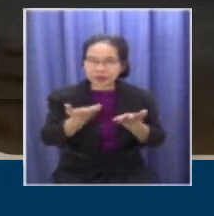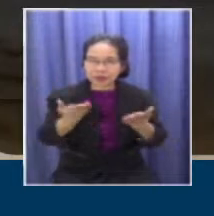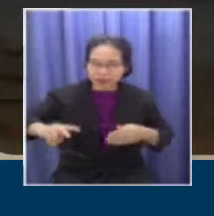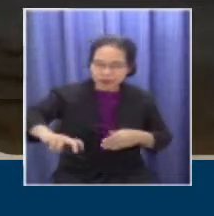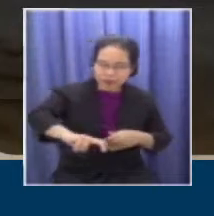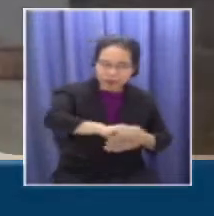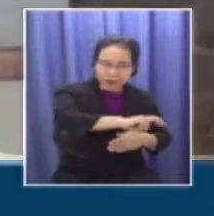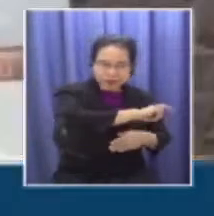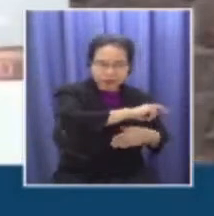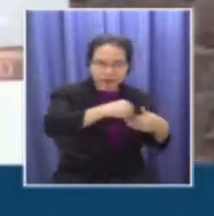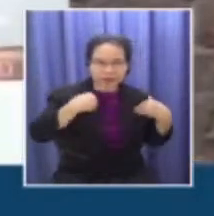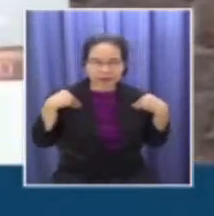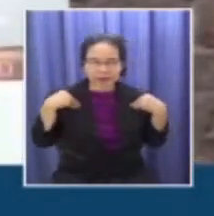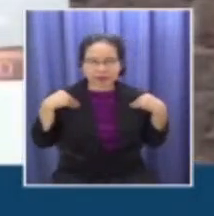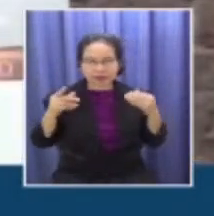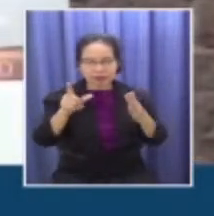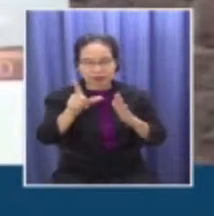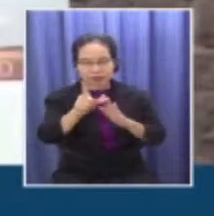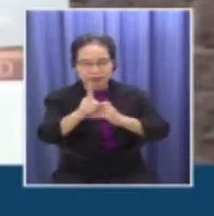wɔn nso aban